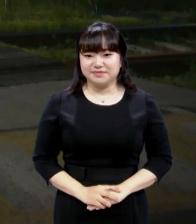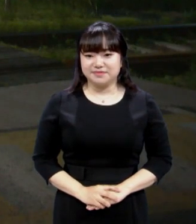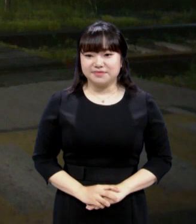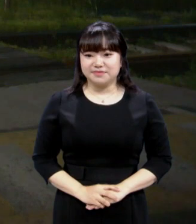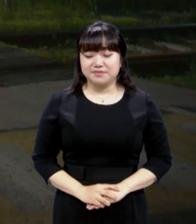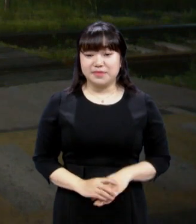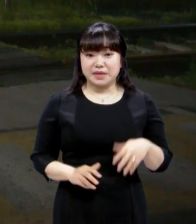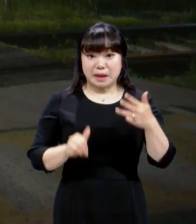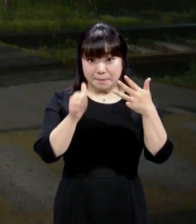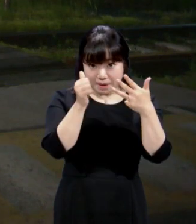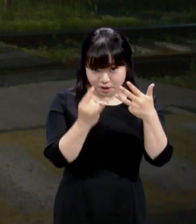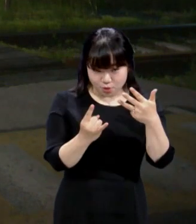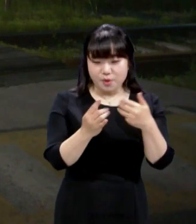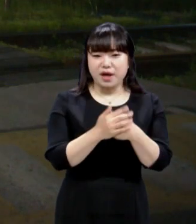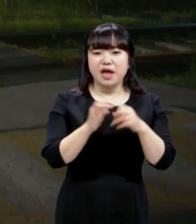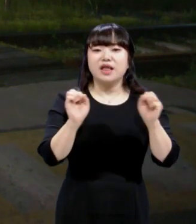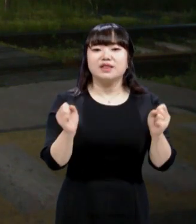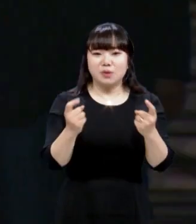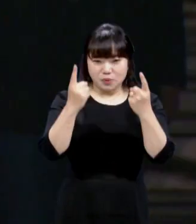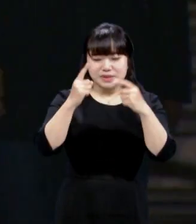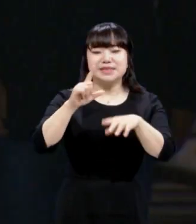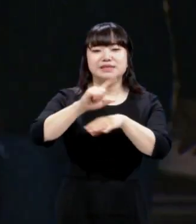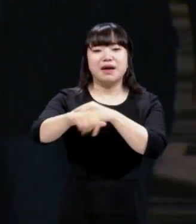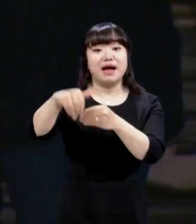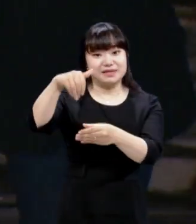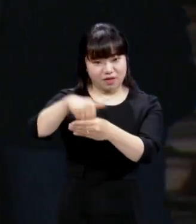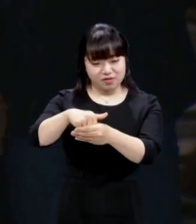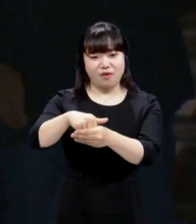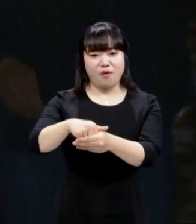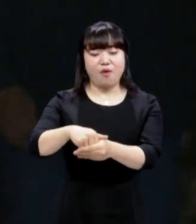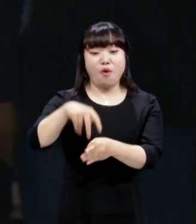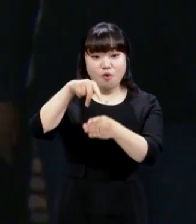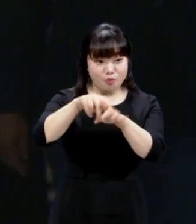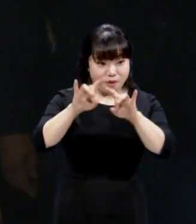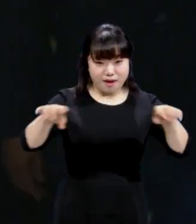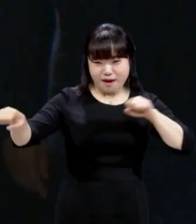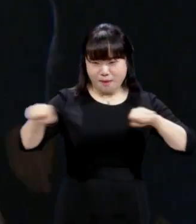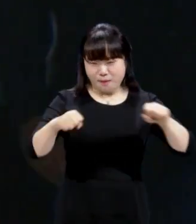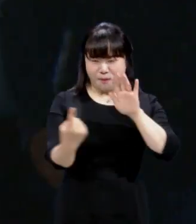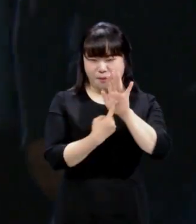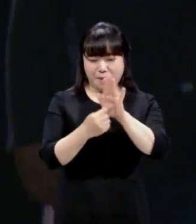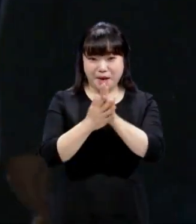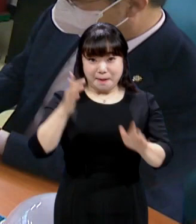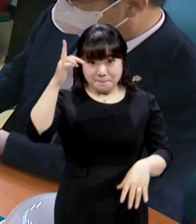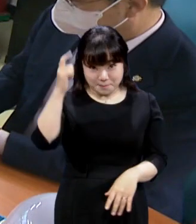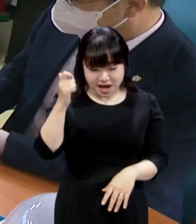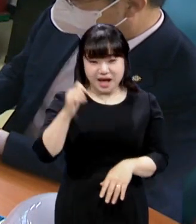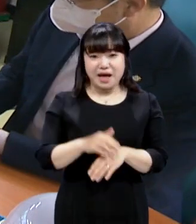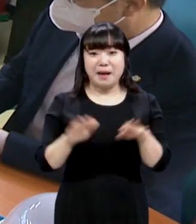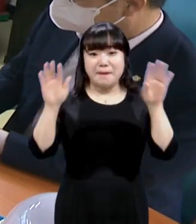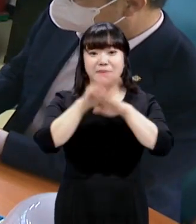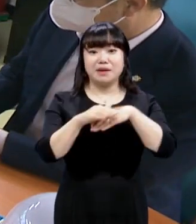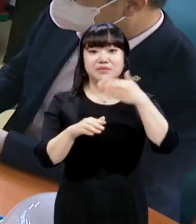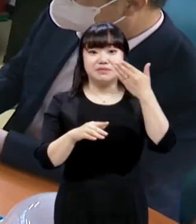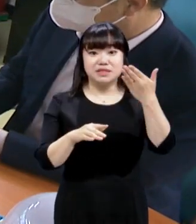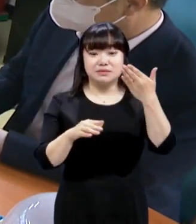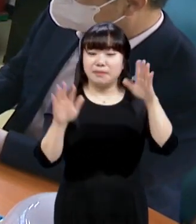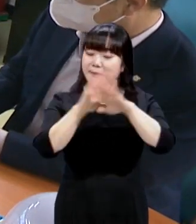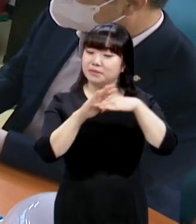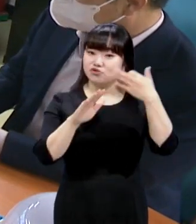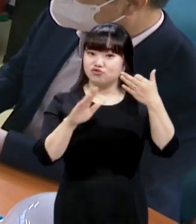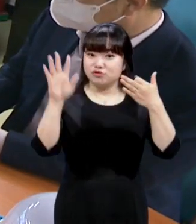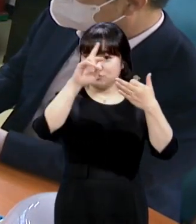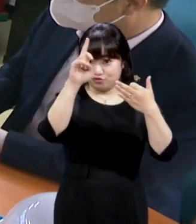제 8의 전국동시지방선거 에 공식 선거운동이 시작된 19일 자정 더불어 민주당 송영길